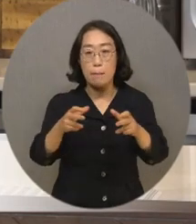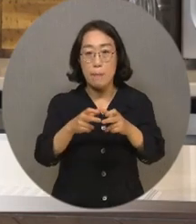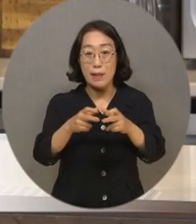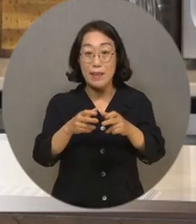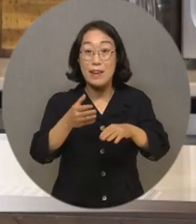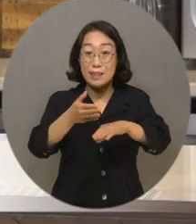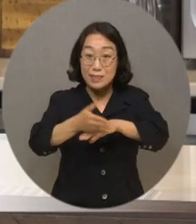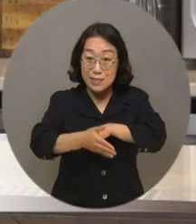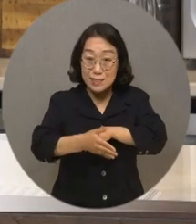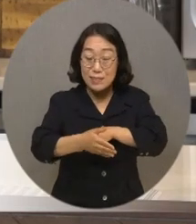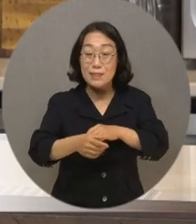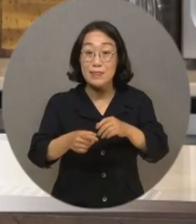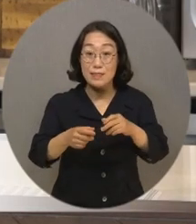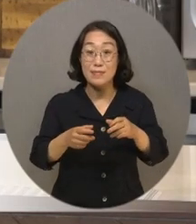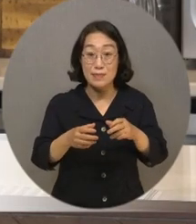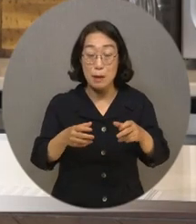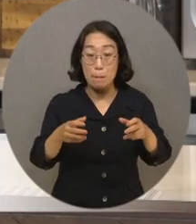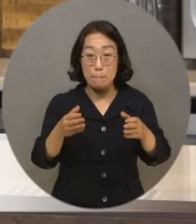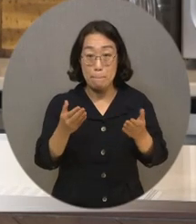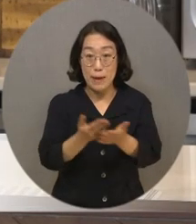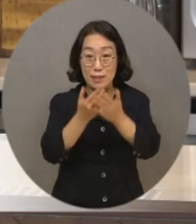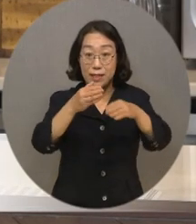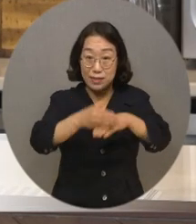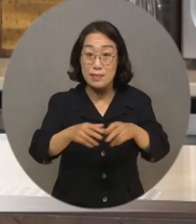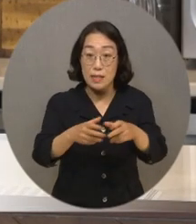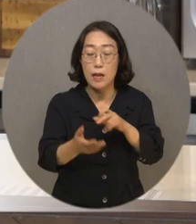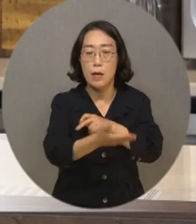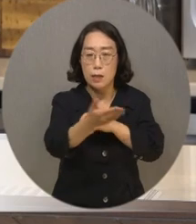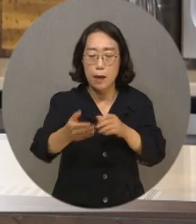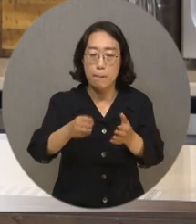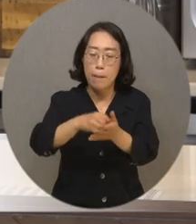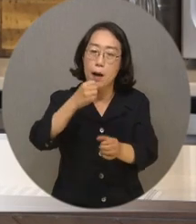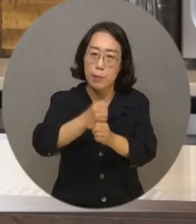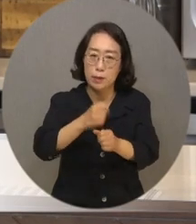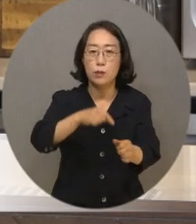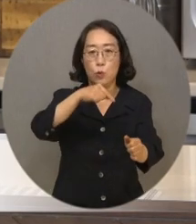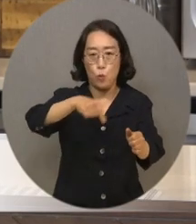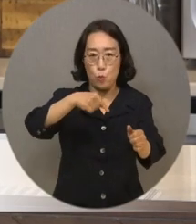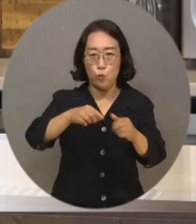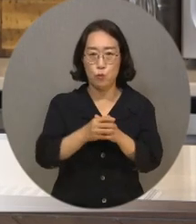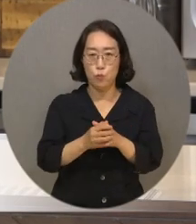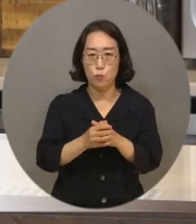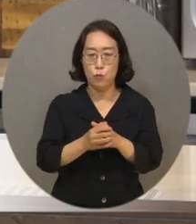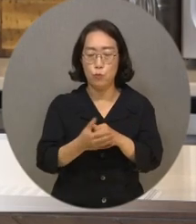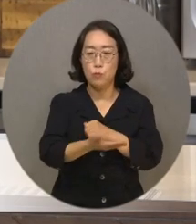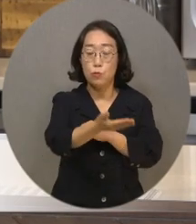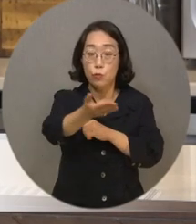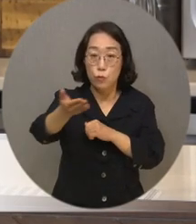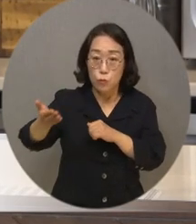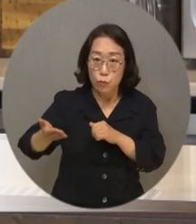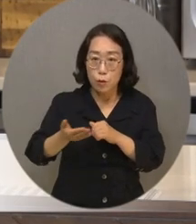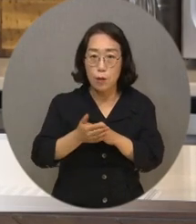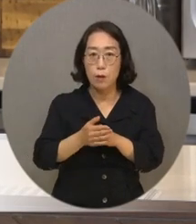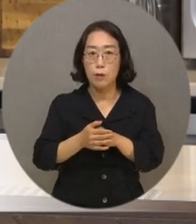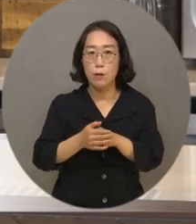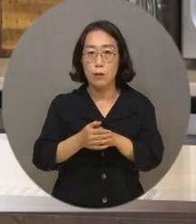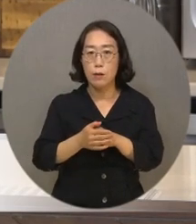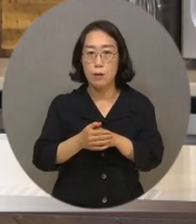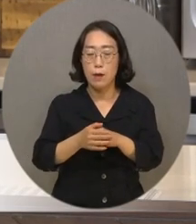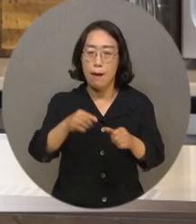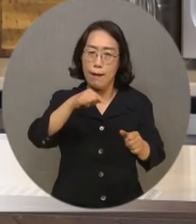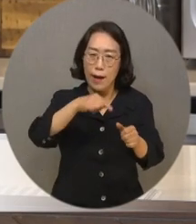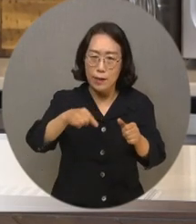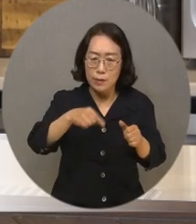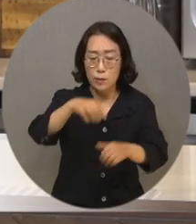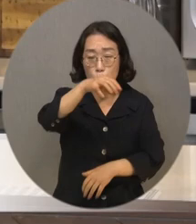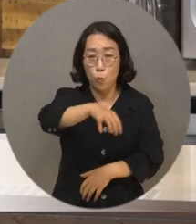발달장애인들이 이렇게 빵 교육을 하고 있습니다. 아이들의 특성상 맞지 않 그 특성상 이 아이들을 가르칠 수